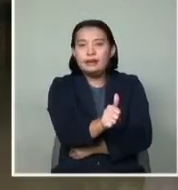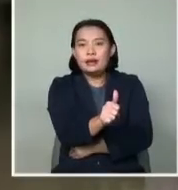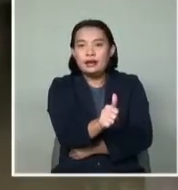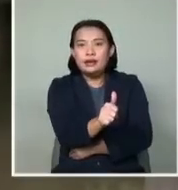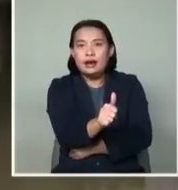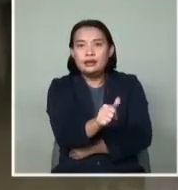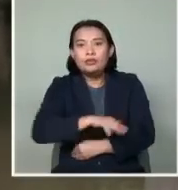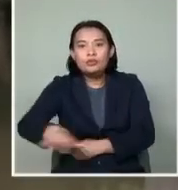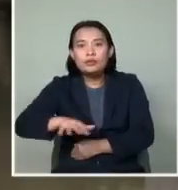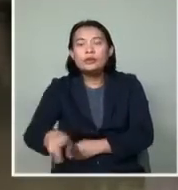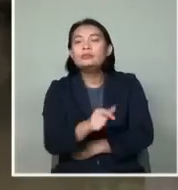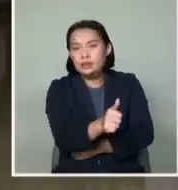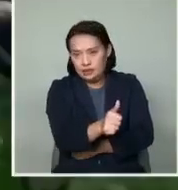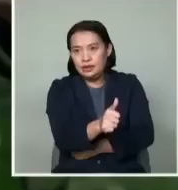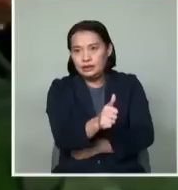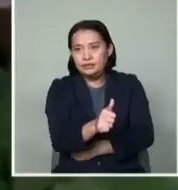เขื่อนระบายลงมาได้อยู่ค่ะ